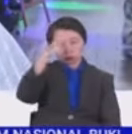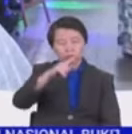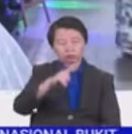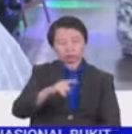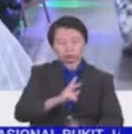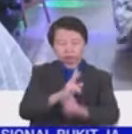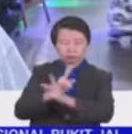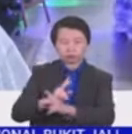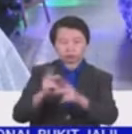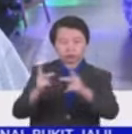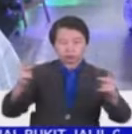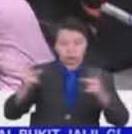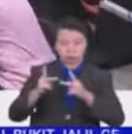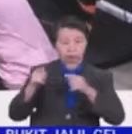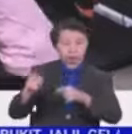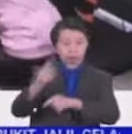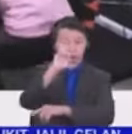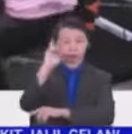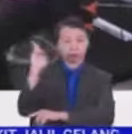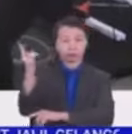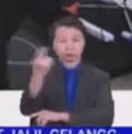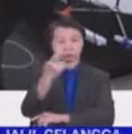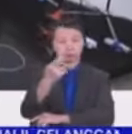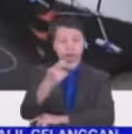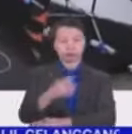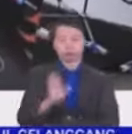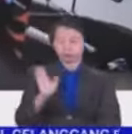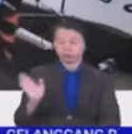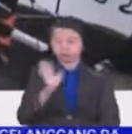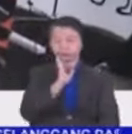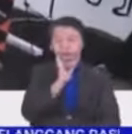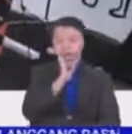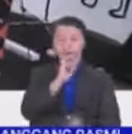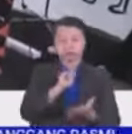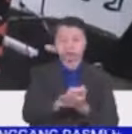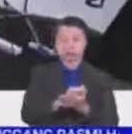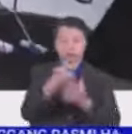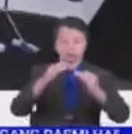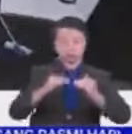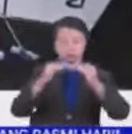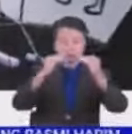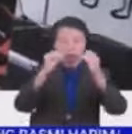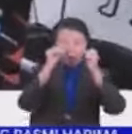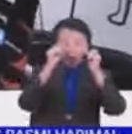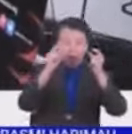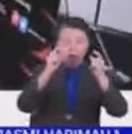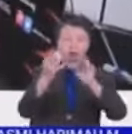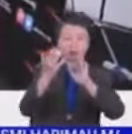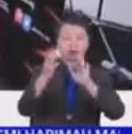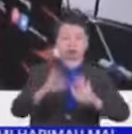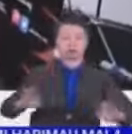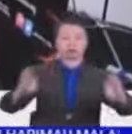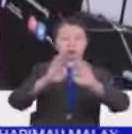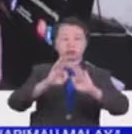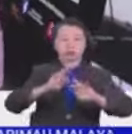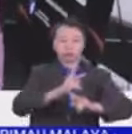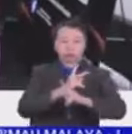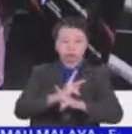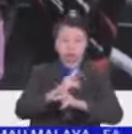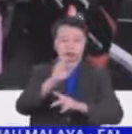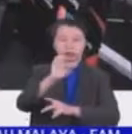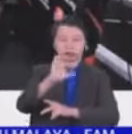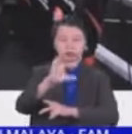untuk memelihara kawasan ini. Tambah beliau, ia merupakan kunci meningkatkan kesedaran terhadap kepentingan